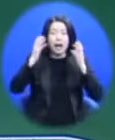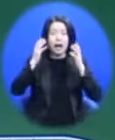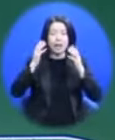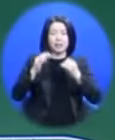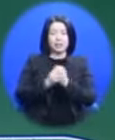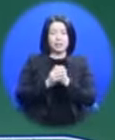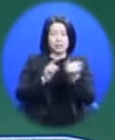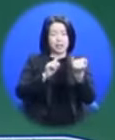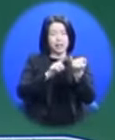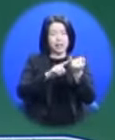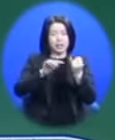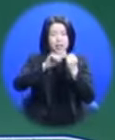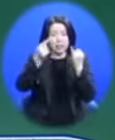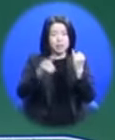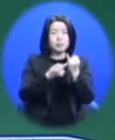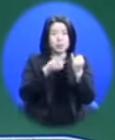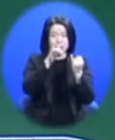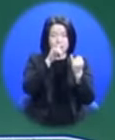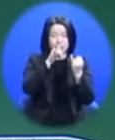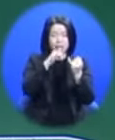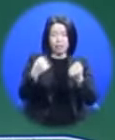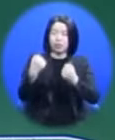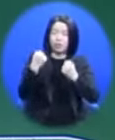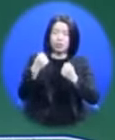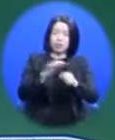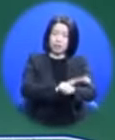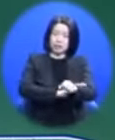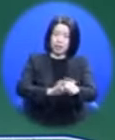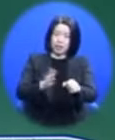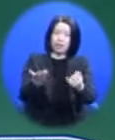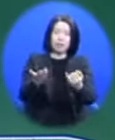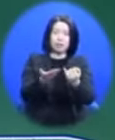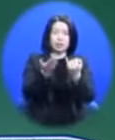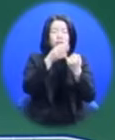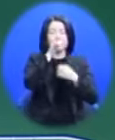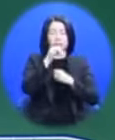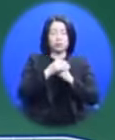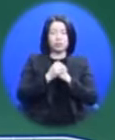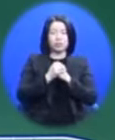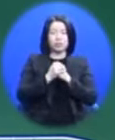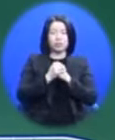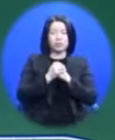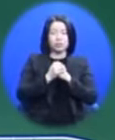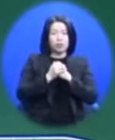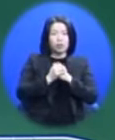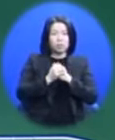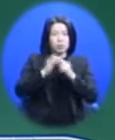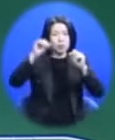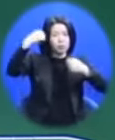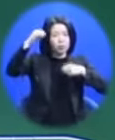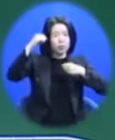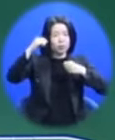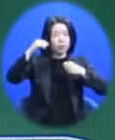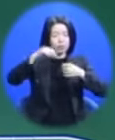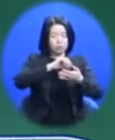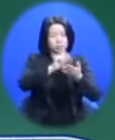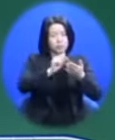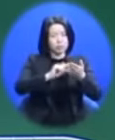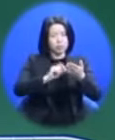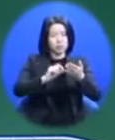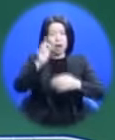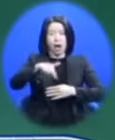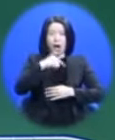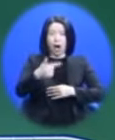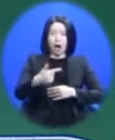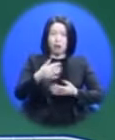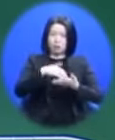어렵게 임신하였고 건강하게 잘 자라고 있었습니다. 공연 대본을 쓰면서도 하루 수백